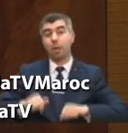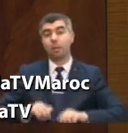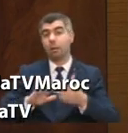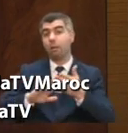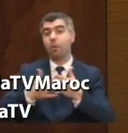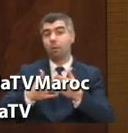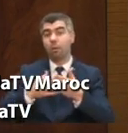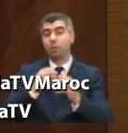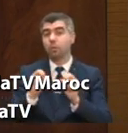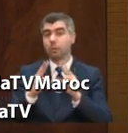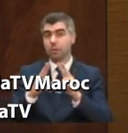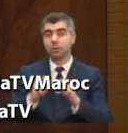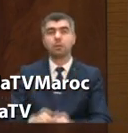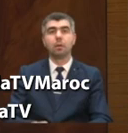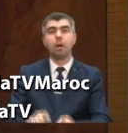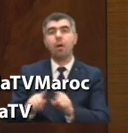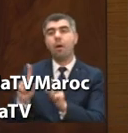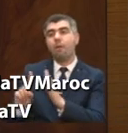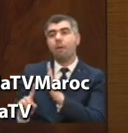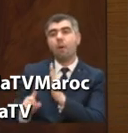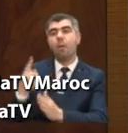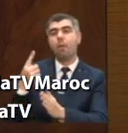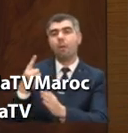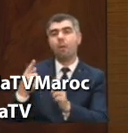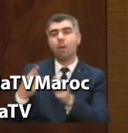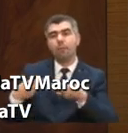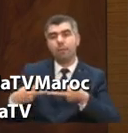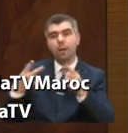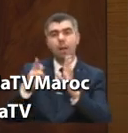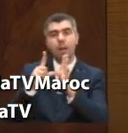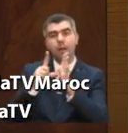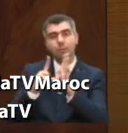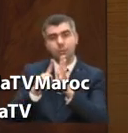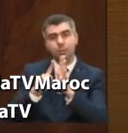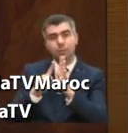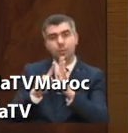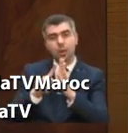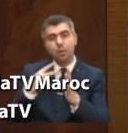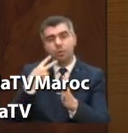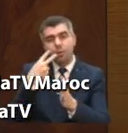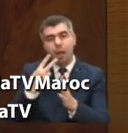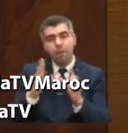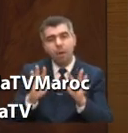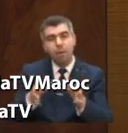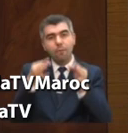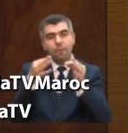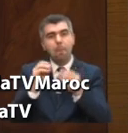كله إيجابي، ولكن مع بداية التنفيذ ديال القانون وديال المرسوم فظهرت بعض